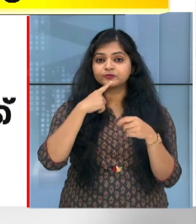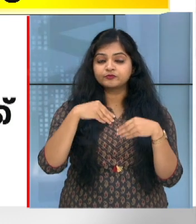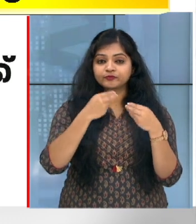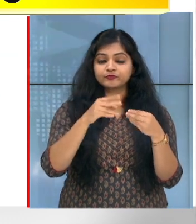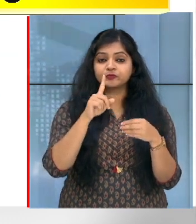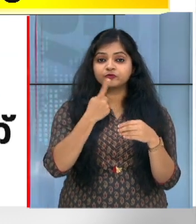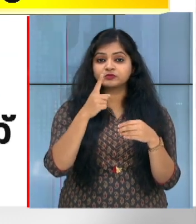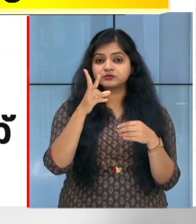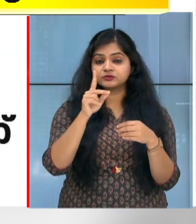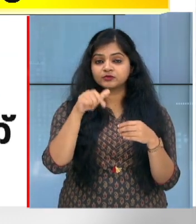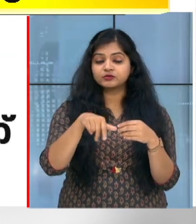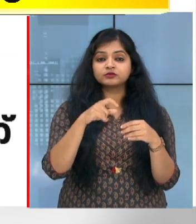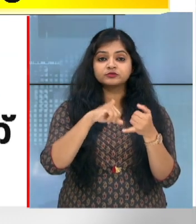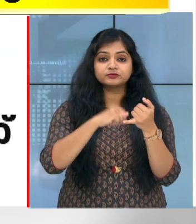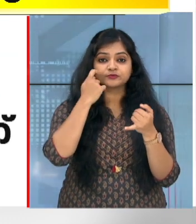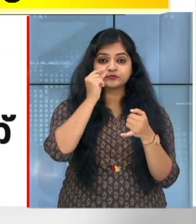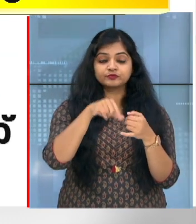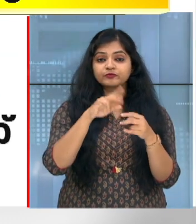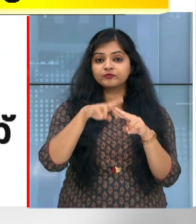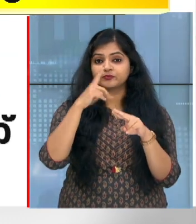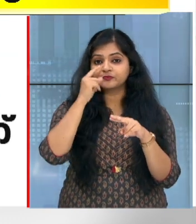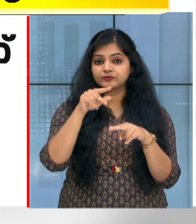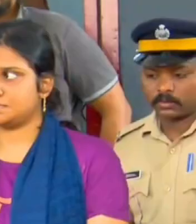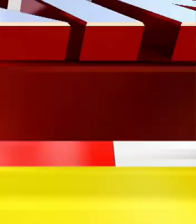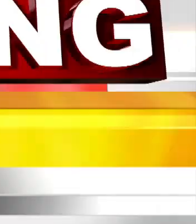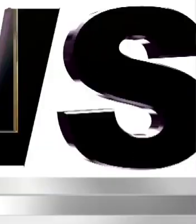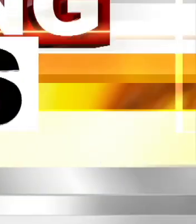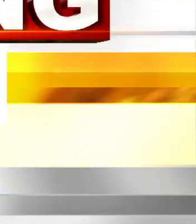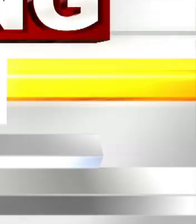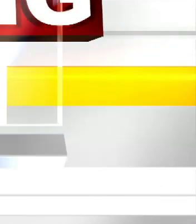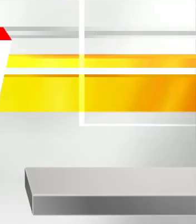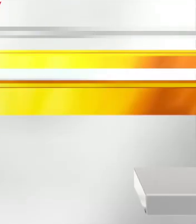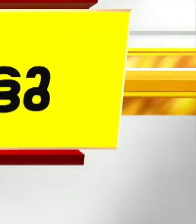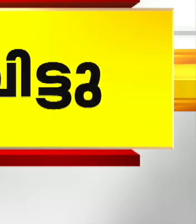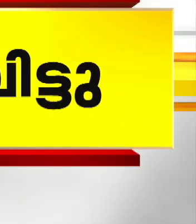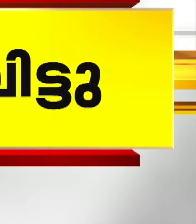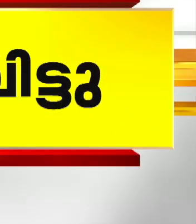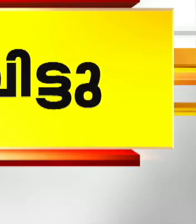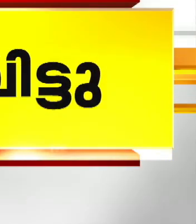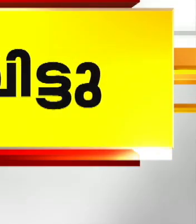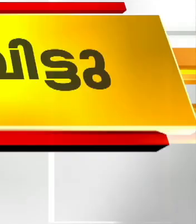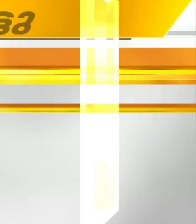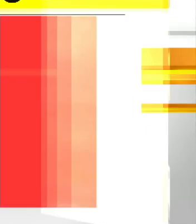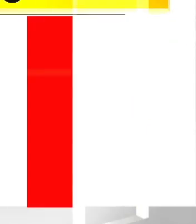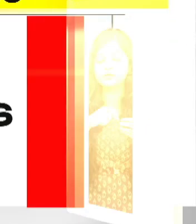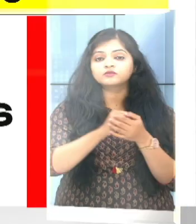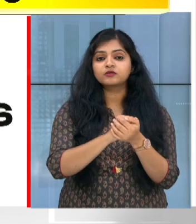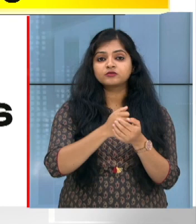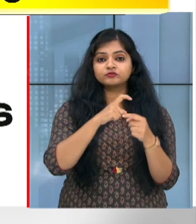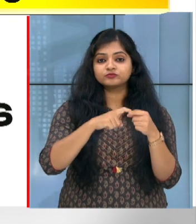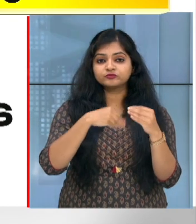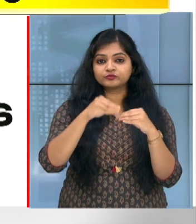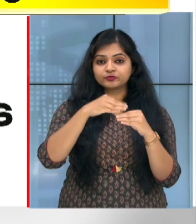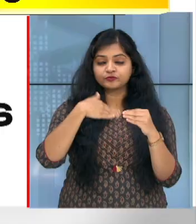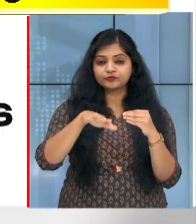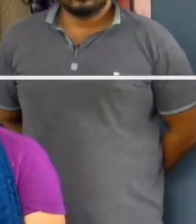പ്രതികളായ ഷിബിലി, ഫർഹാൻ എന്നിവരെ 5 ദിവസത്തെ കസ്റ്റഡിയിൽ വിട്ടിരിക്കുന്നു. പ്രതികളെ ചെറുതുരുത്തിയിൽ എത്തിച്ച് തെളിവെടുക്കാനാണ് നിലവിൽ പോലീസിന്റെ നീക്കം. പ്രജിൻ.